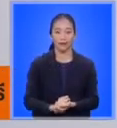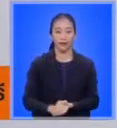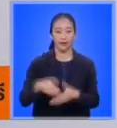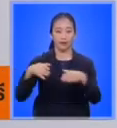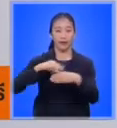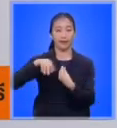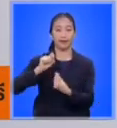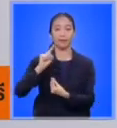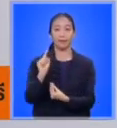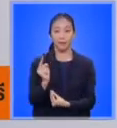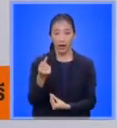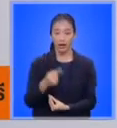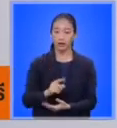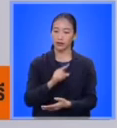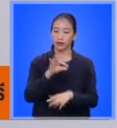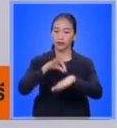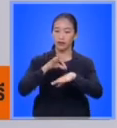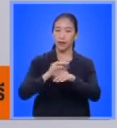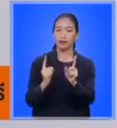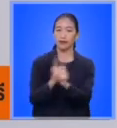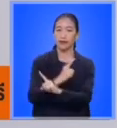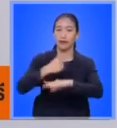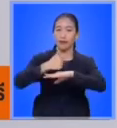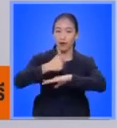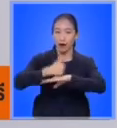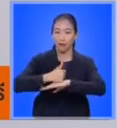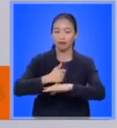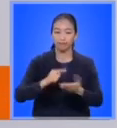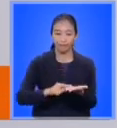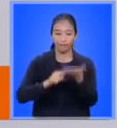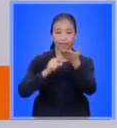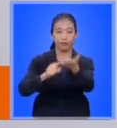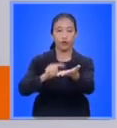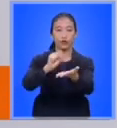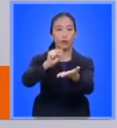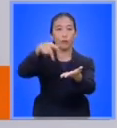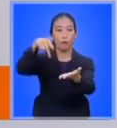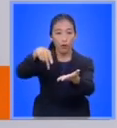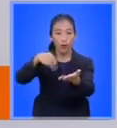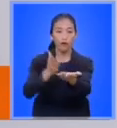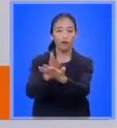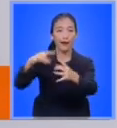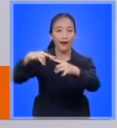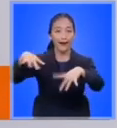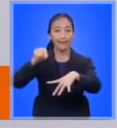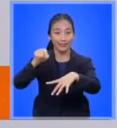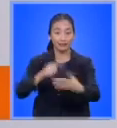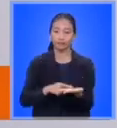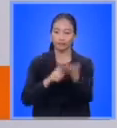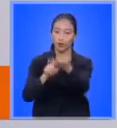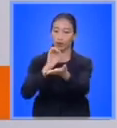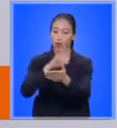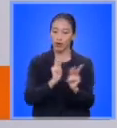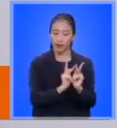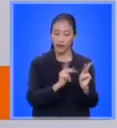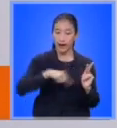ฤกษ์รักษาการหัวหน้าพรรคก็ได้ส่งหนังสือถึงนายสมพงษ์อมรวิวัฒน์ผู้นำฝ่ายค้านในสภาผู้แทนราษฎรเพื่อแจ้งมติกรรมการบริ